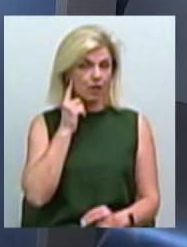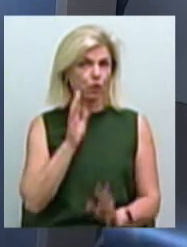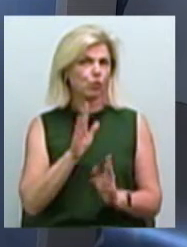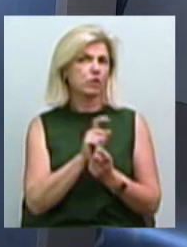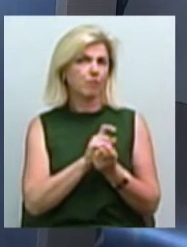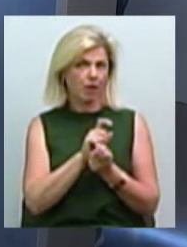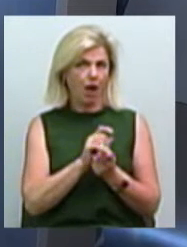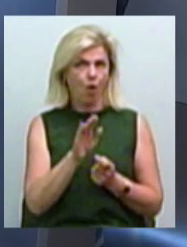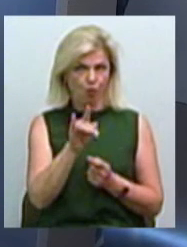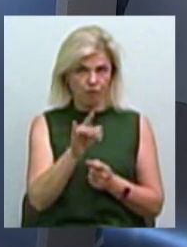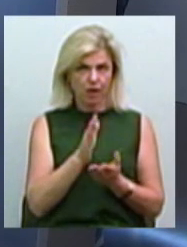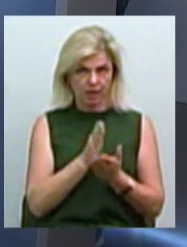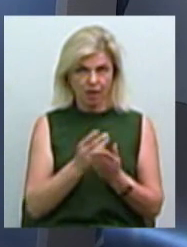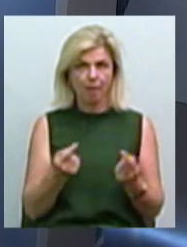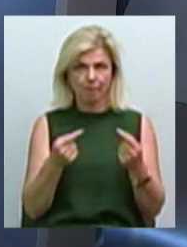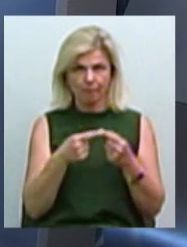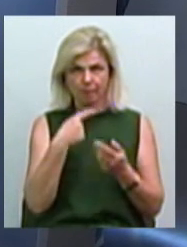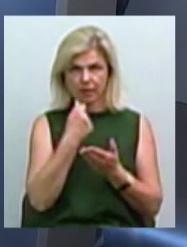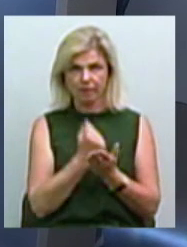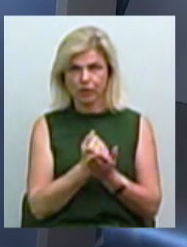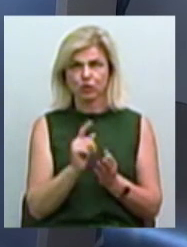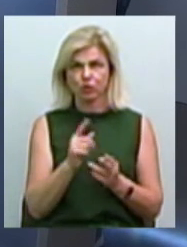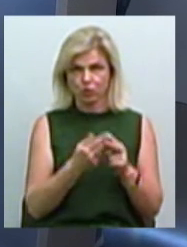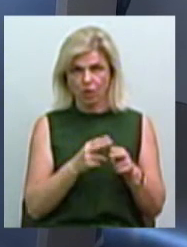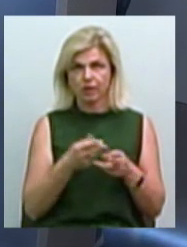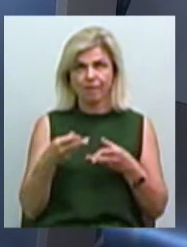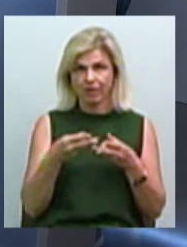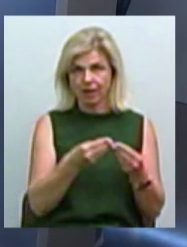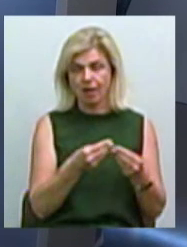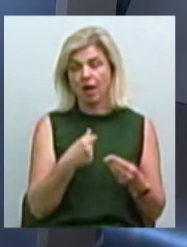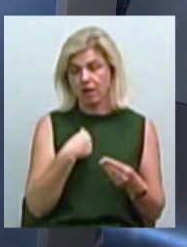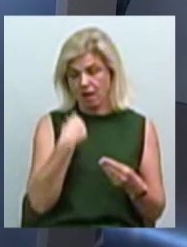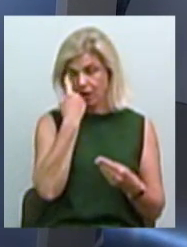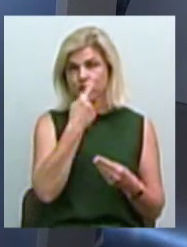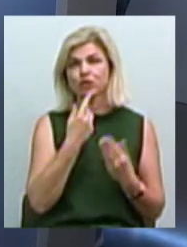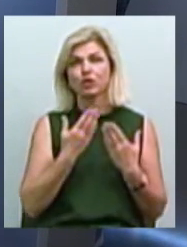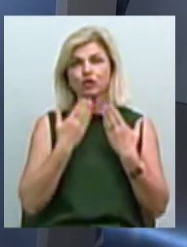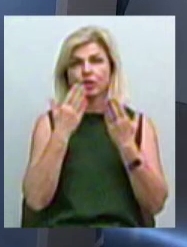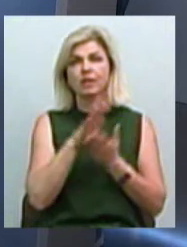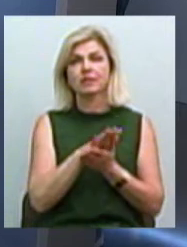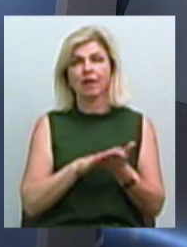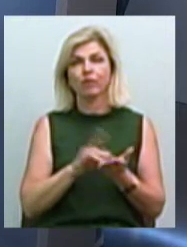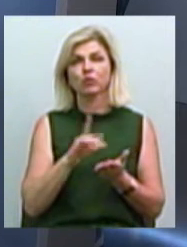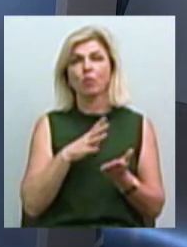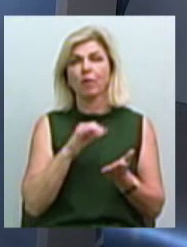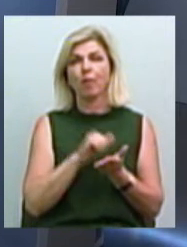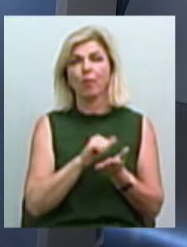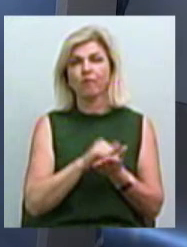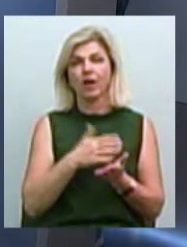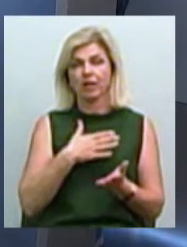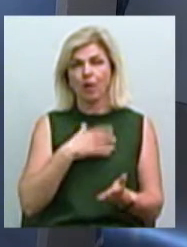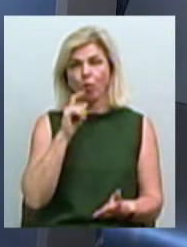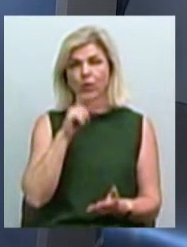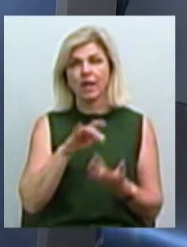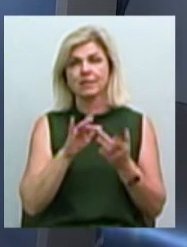того, що саме Держдеп вплинув на... Ну, я лично читал заявления, которые были опубликованы на наших украинских